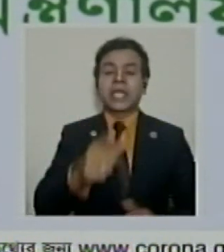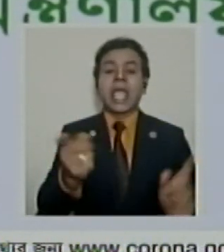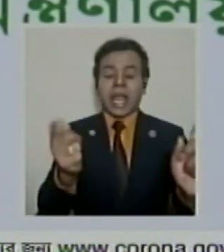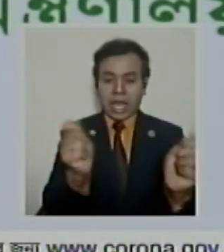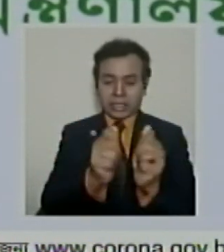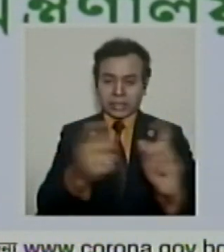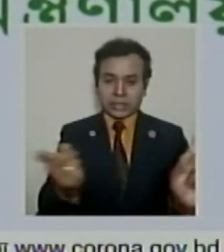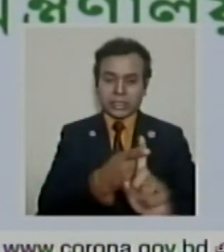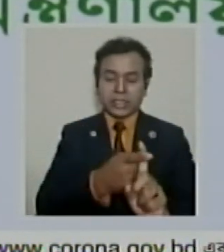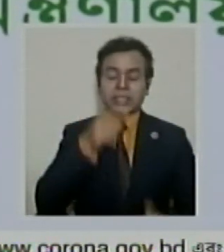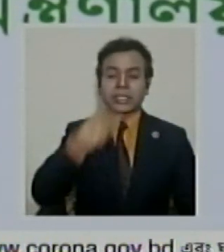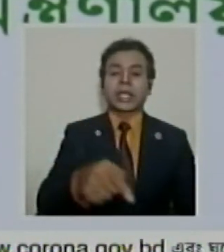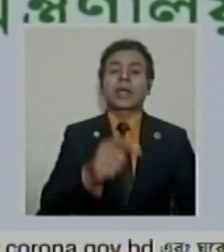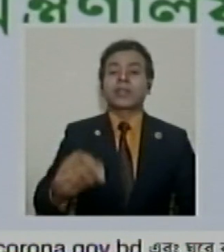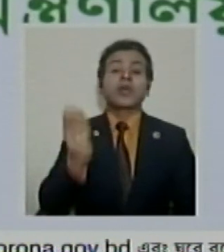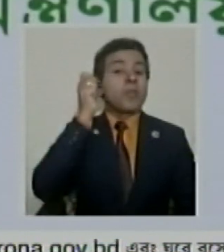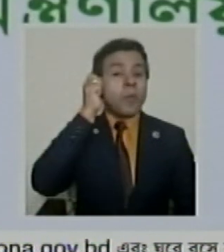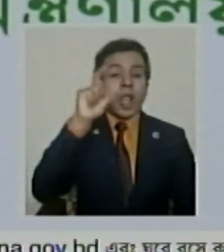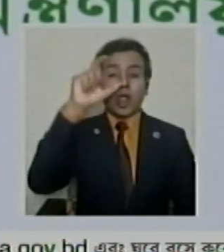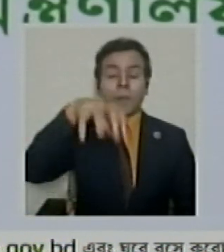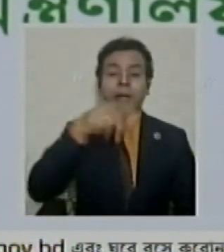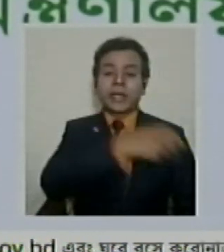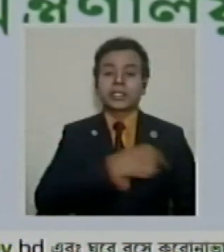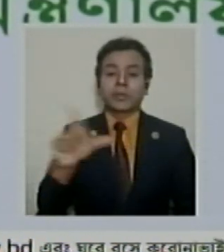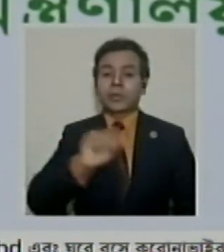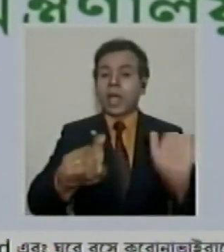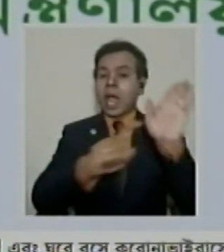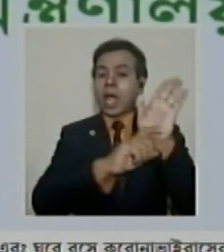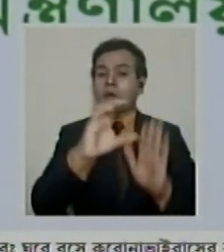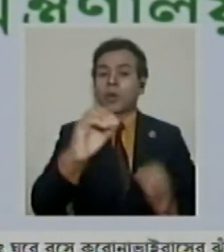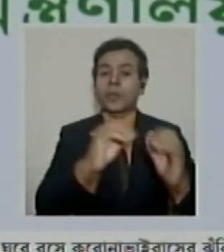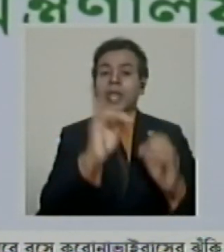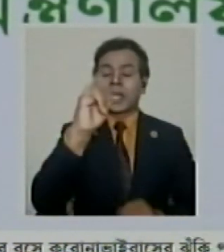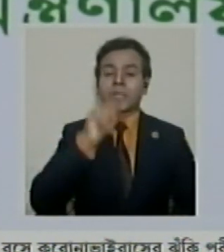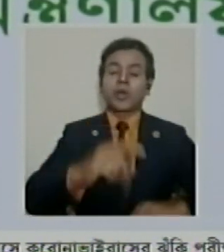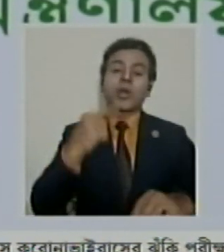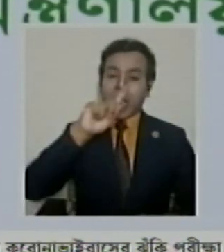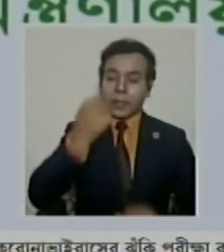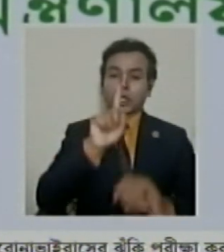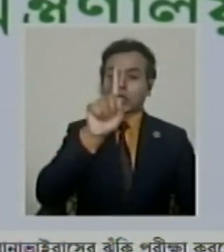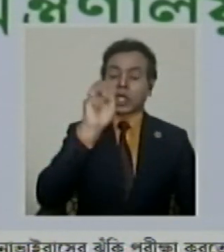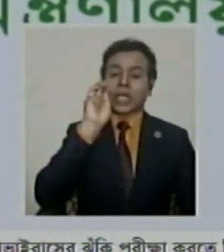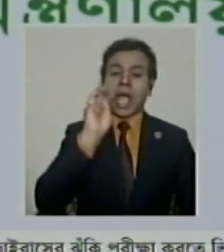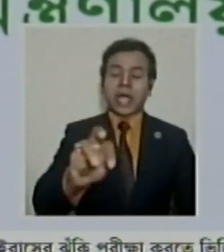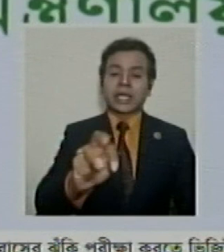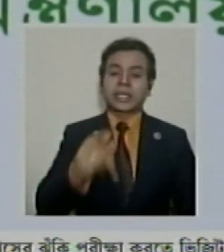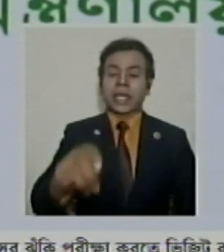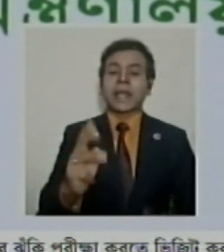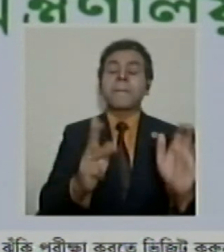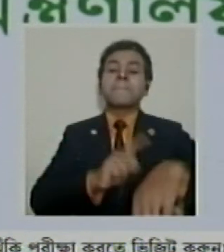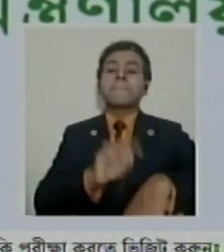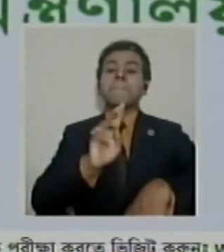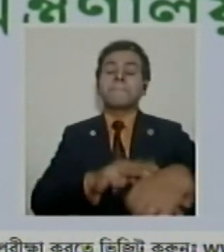খোঁজখবর নেবেন। এবং CDC-র এই কাজের সাথে যুক্ত হয়েছে রবি টেলিকম, তারা প্রতি মাসে 10,000 মিনিট ফ্রি